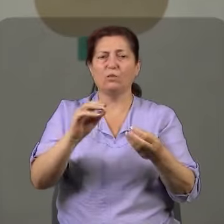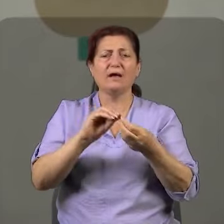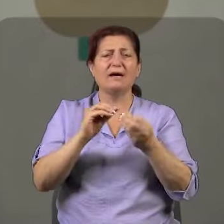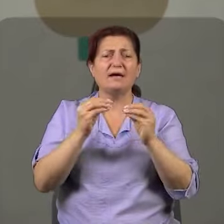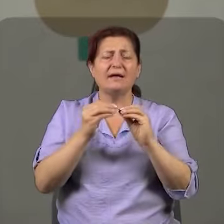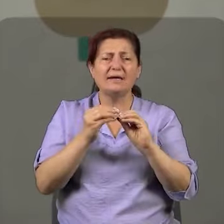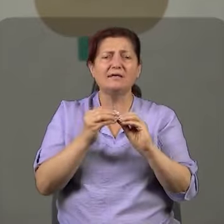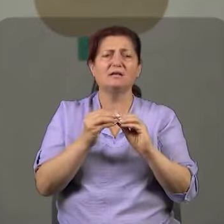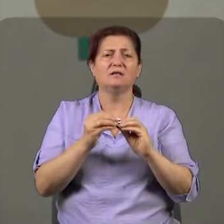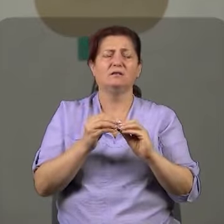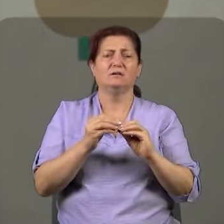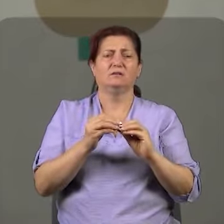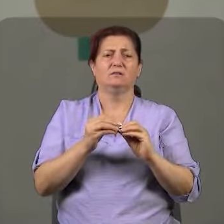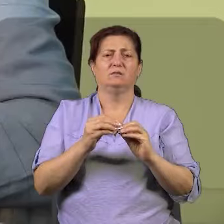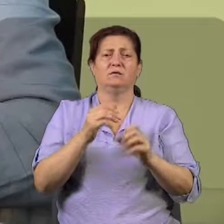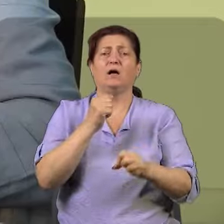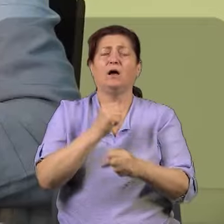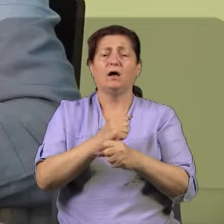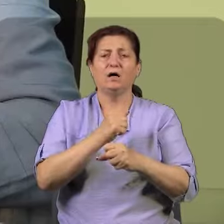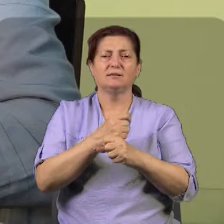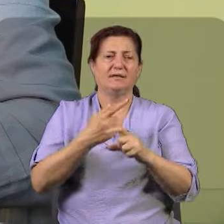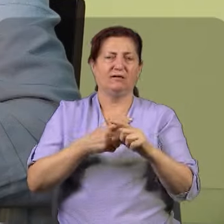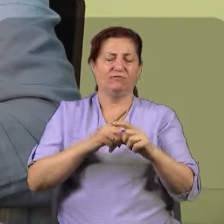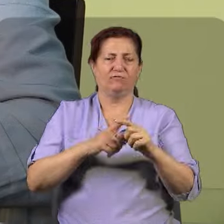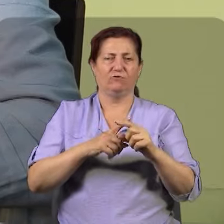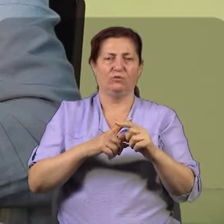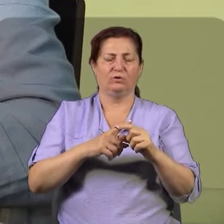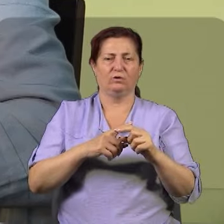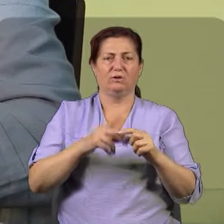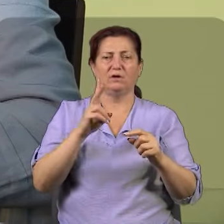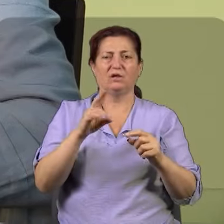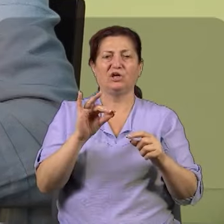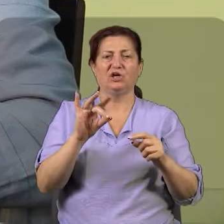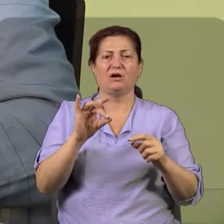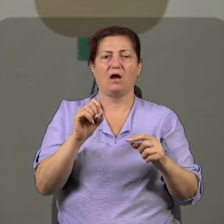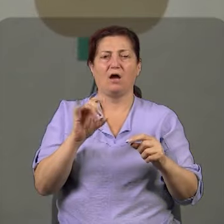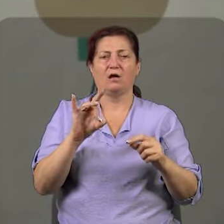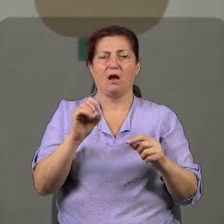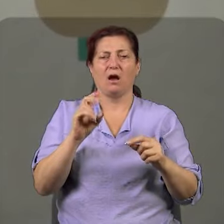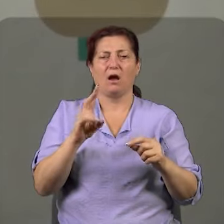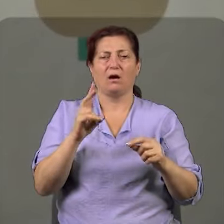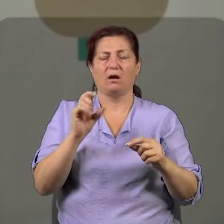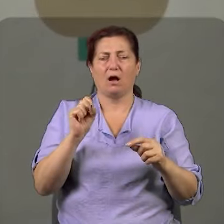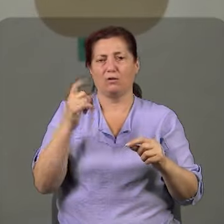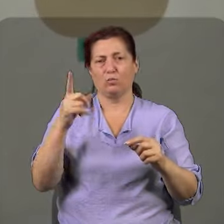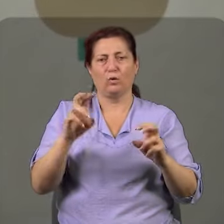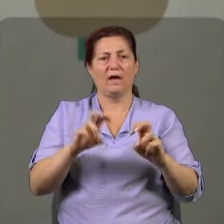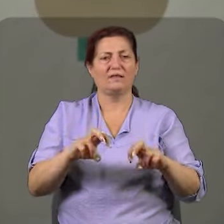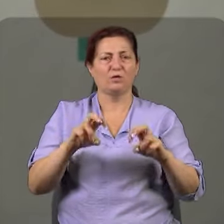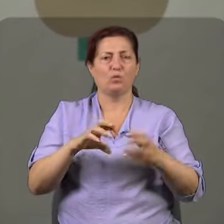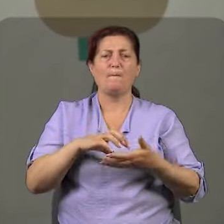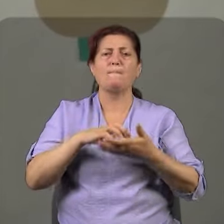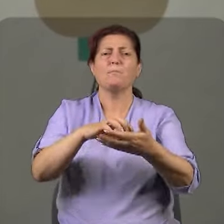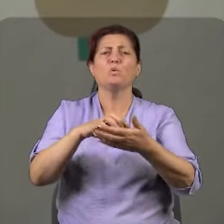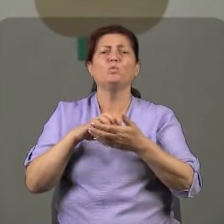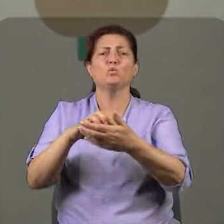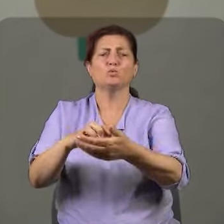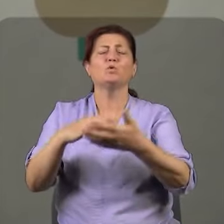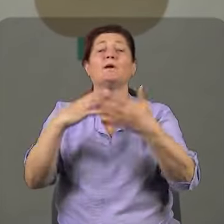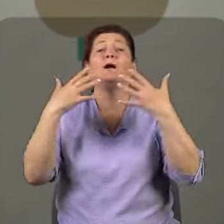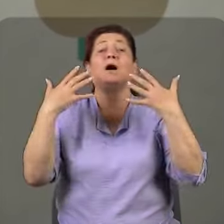դնել կամ ձևակերպել, որ մեր կիրառական հետազոտությունների փորձական մշակումների բյուջենը արդեն, չգիտեմ,